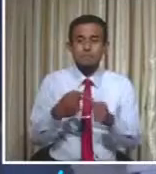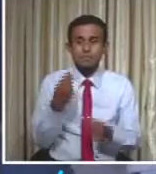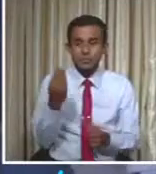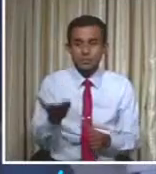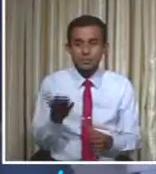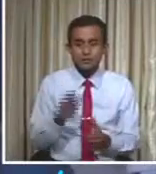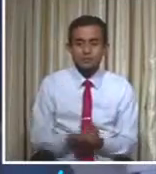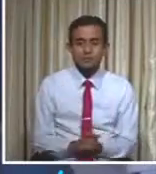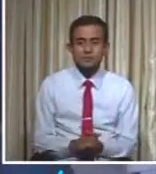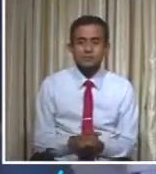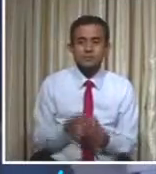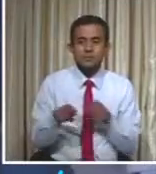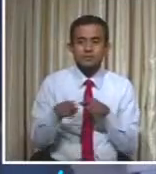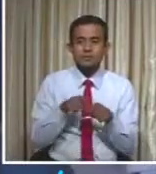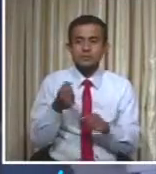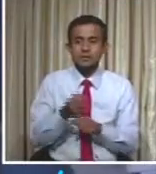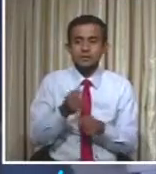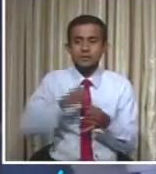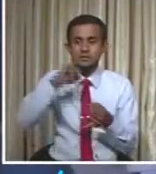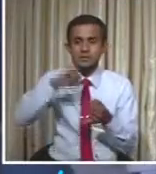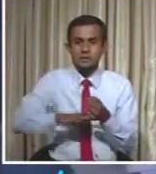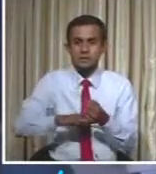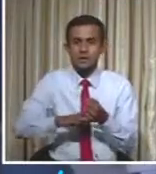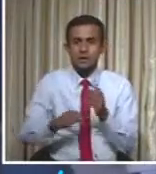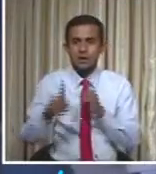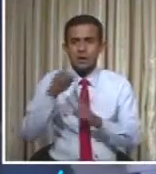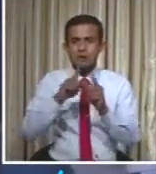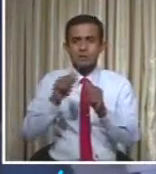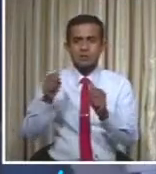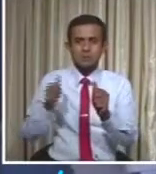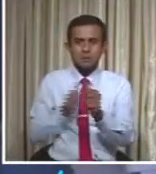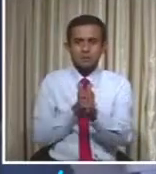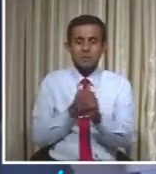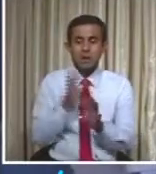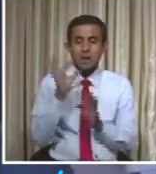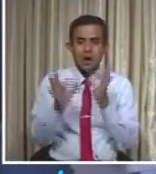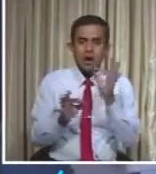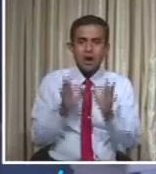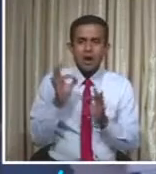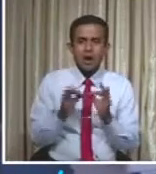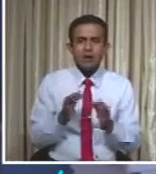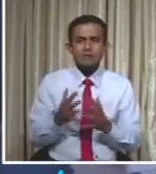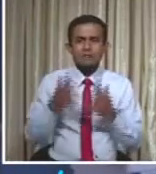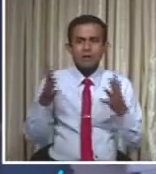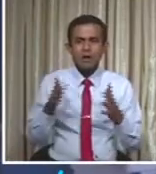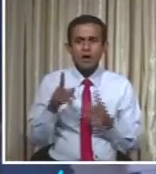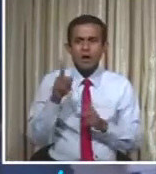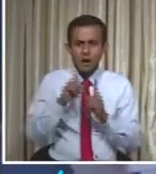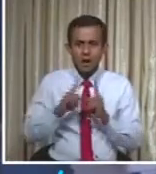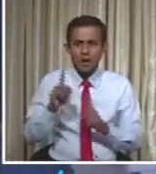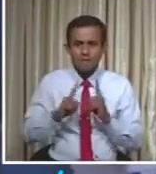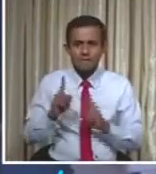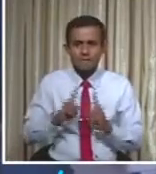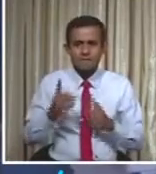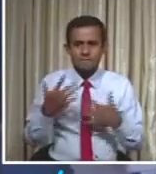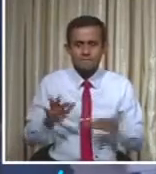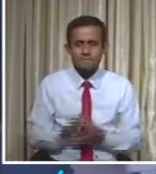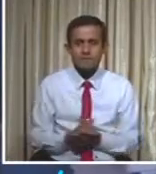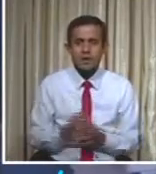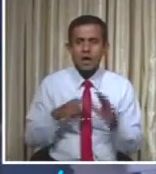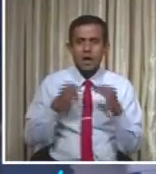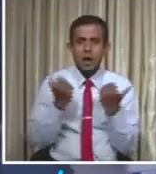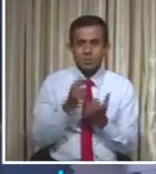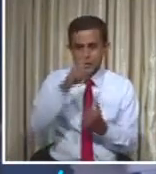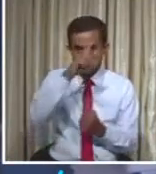යුතු වෙනවා. ඒ වගේම මේ ගෑස් කතාව පිටිපස්සේ කතන්දර ගොඩක් අද සාකච්ඡාවට ලක් වෙලා තියෙනවානේ. අප්‍රේල්